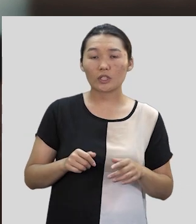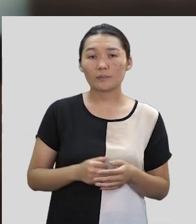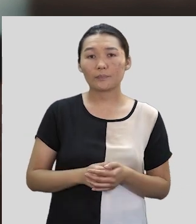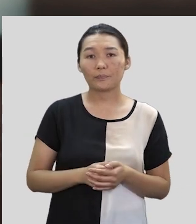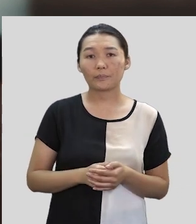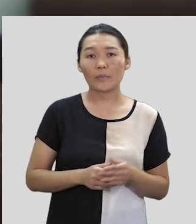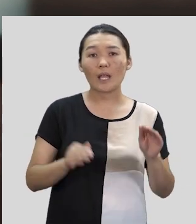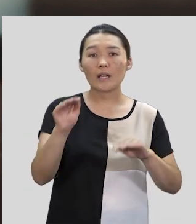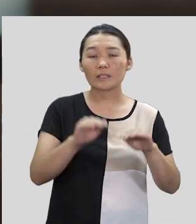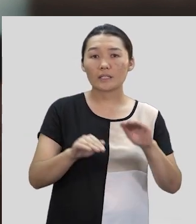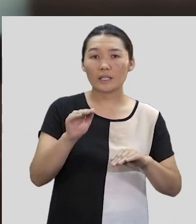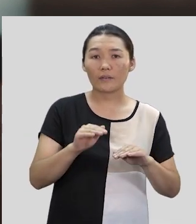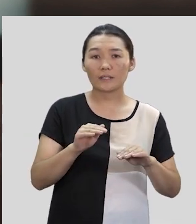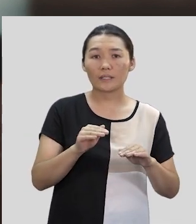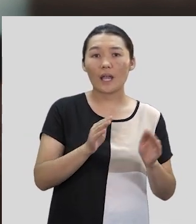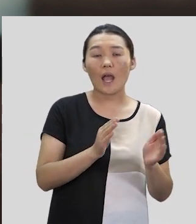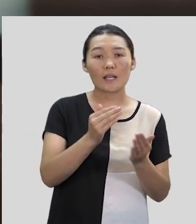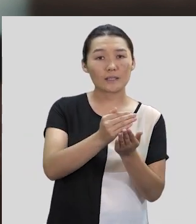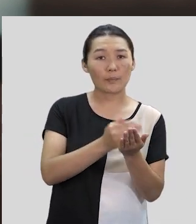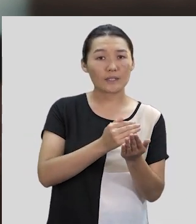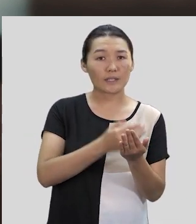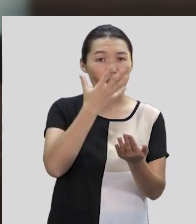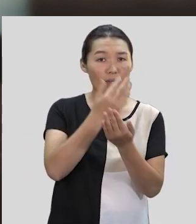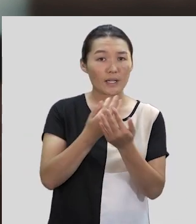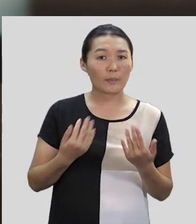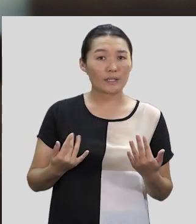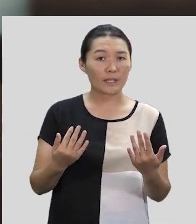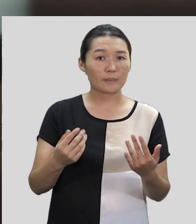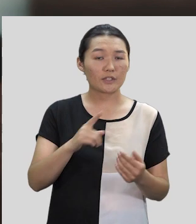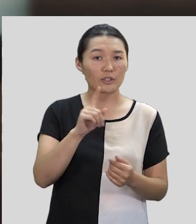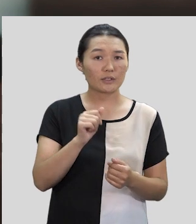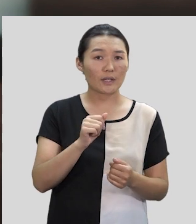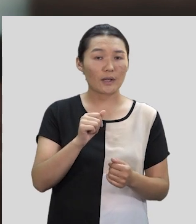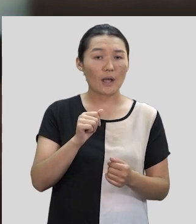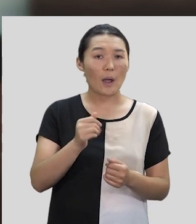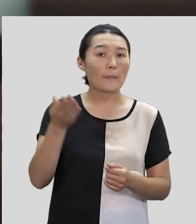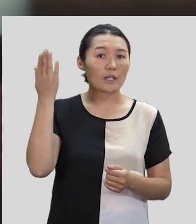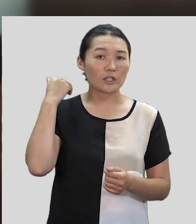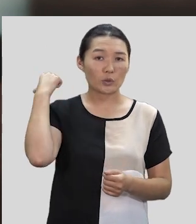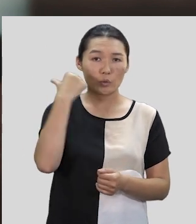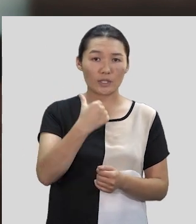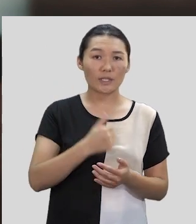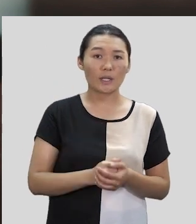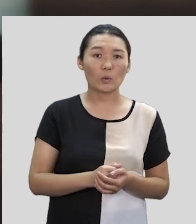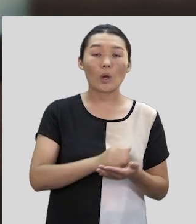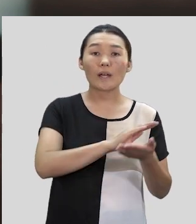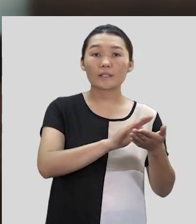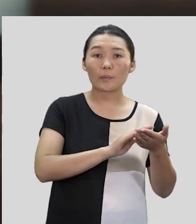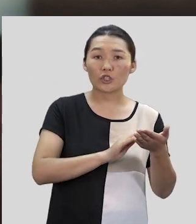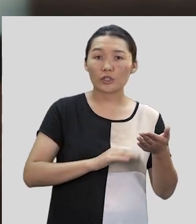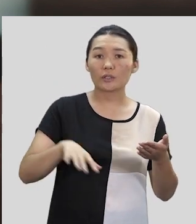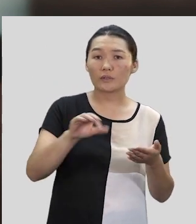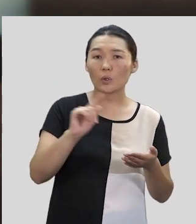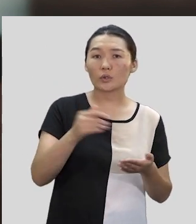составьте список своих потребностей за прошедшую неделю запишите всё